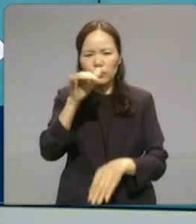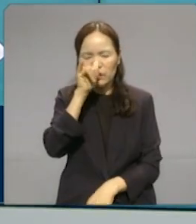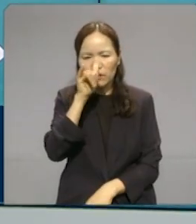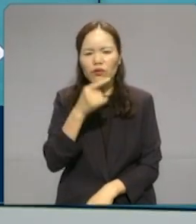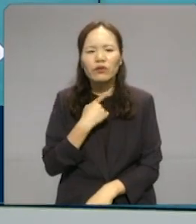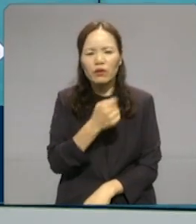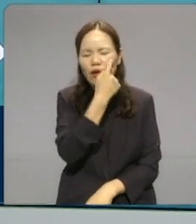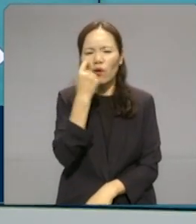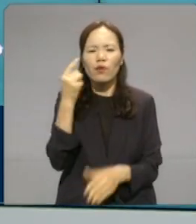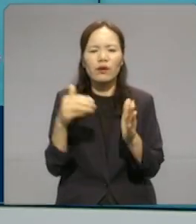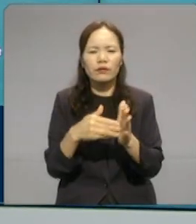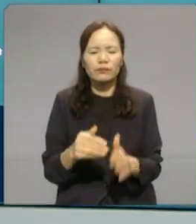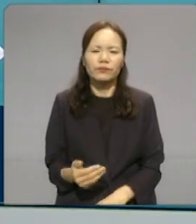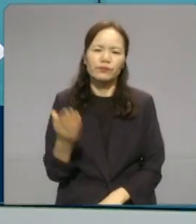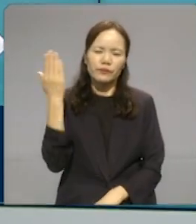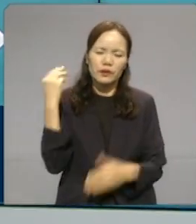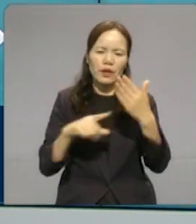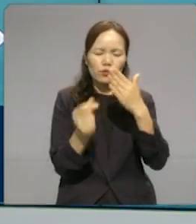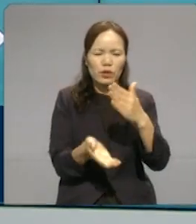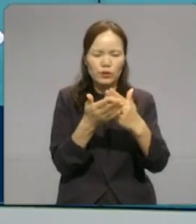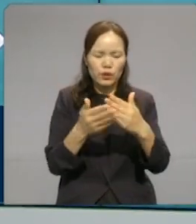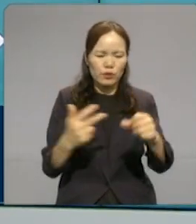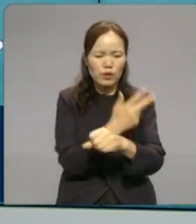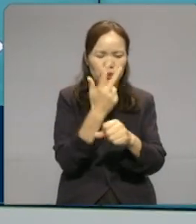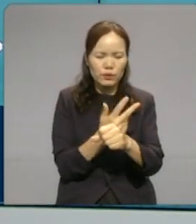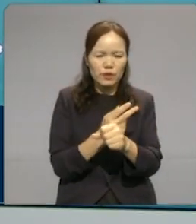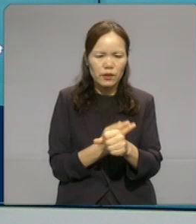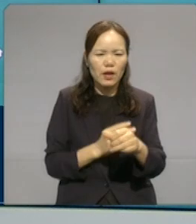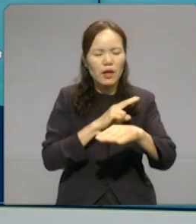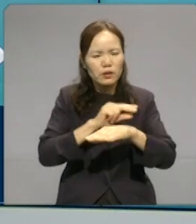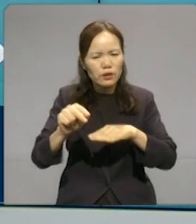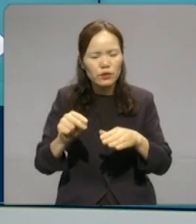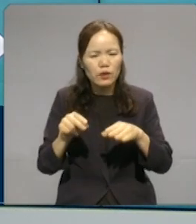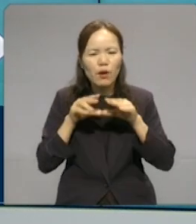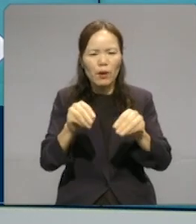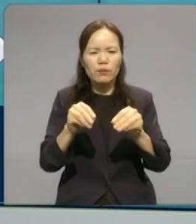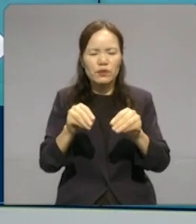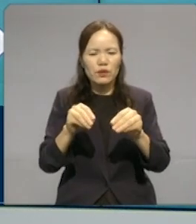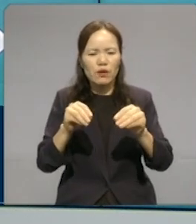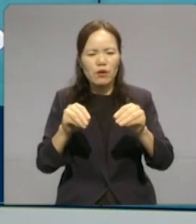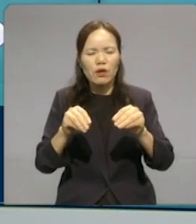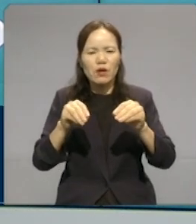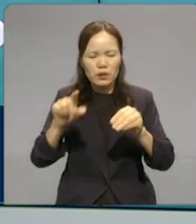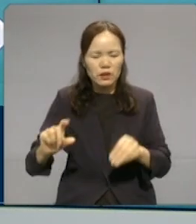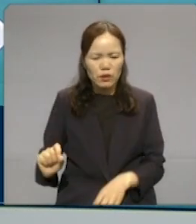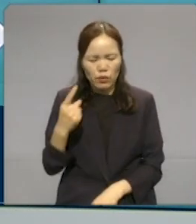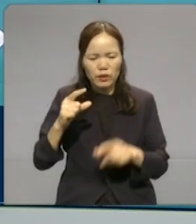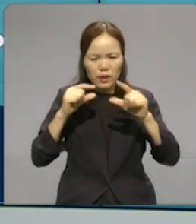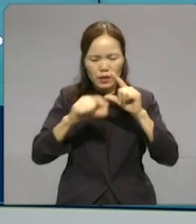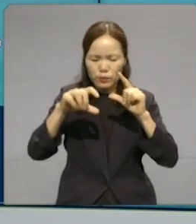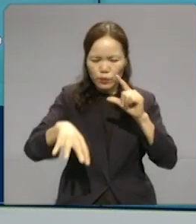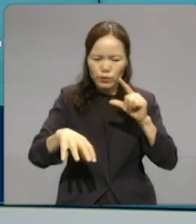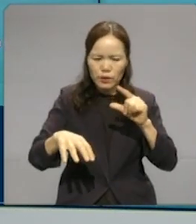사실이 확인됐습니다. 지난달 초에도 7시간가량 멈춰섰는데 그 여파로 일부 역에는 한 달째 출퇴근